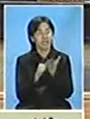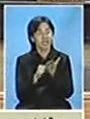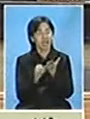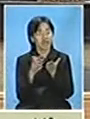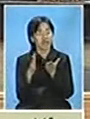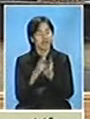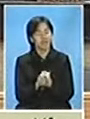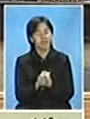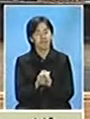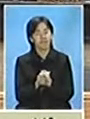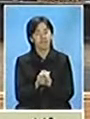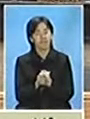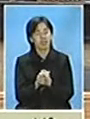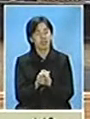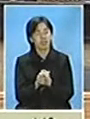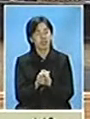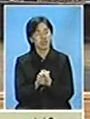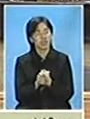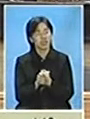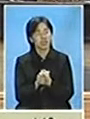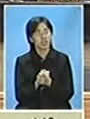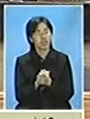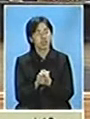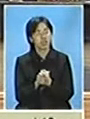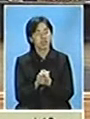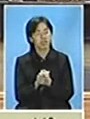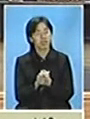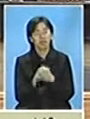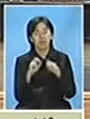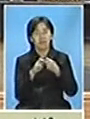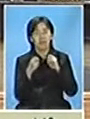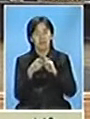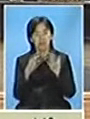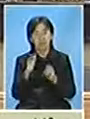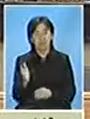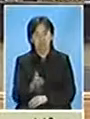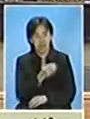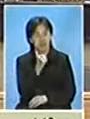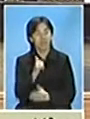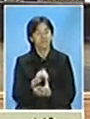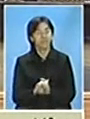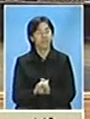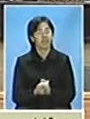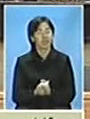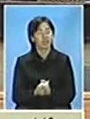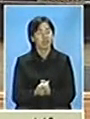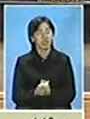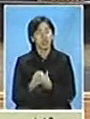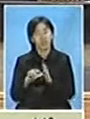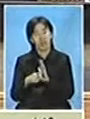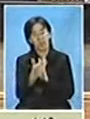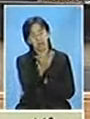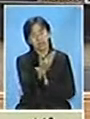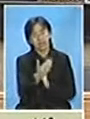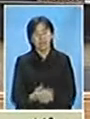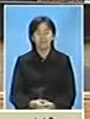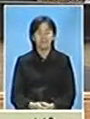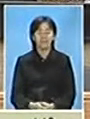ท่านอนุรักษ์ขอสงวนคำแปลเช่นเดียวกันและไม่ติดใจผ่านนะคะค่ะมาตราต่อไปเชิญเลขาธิการ